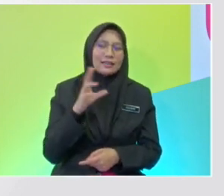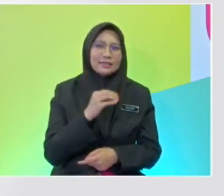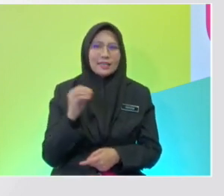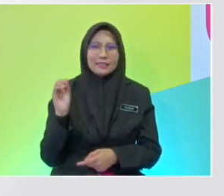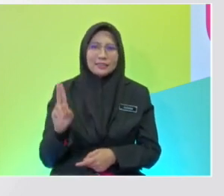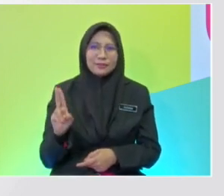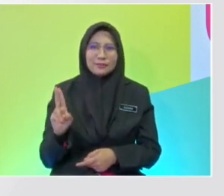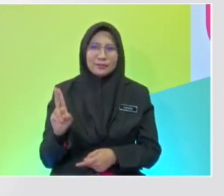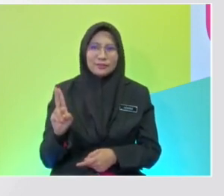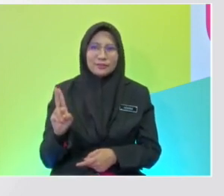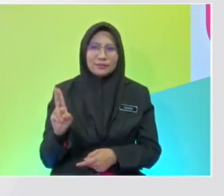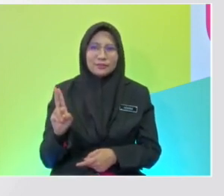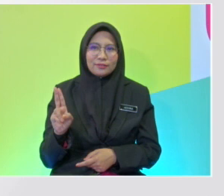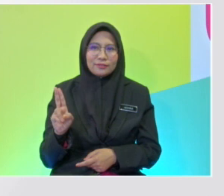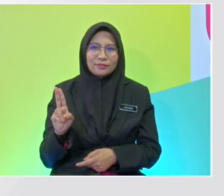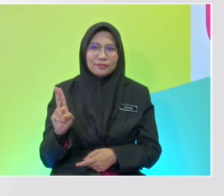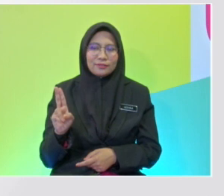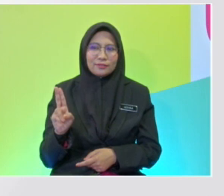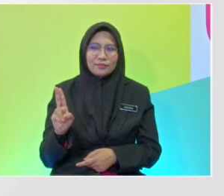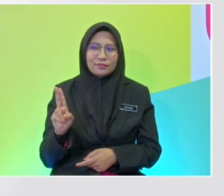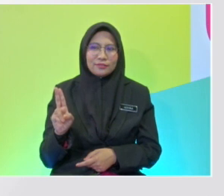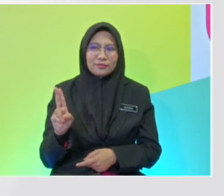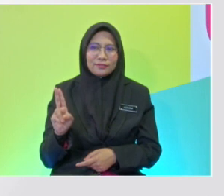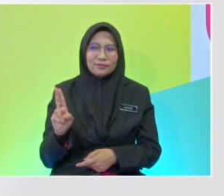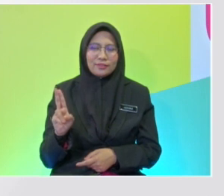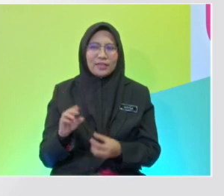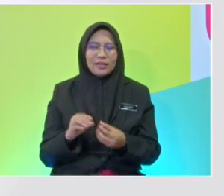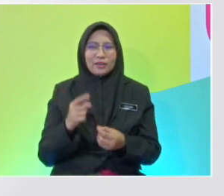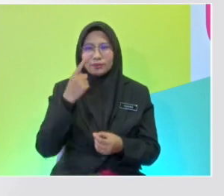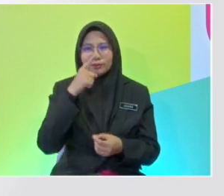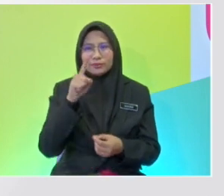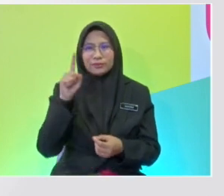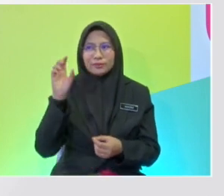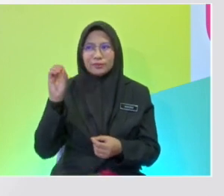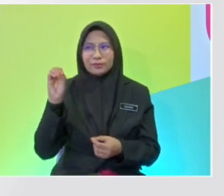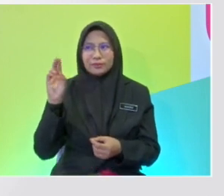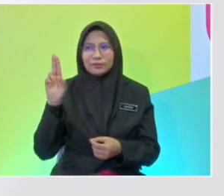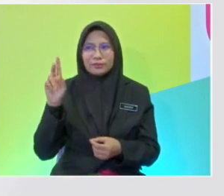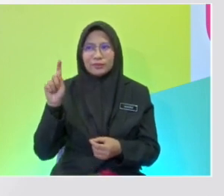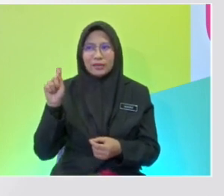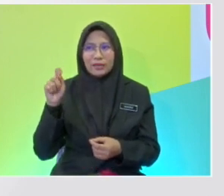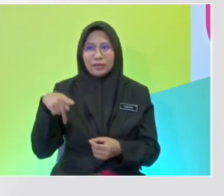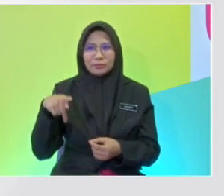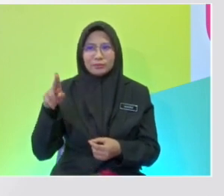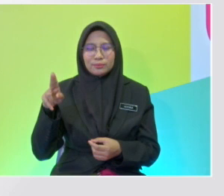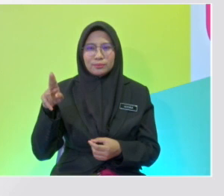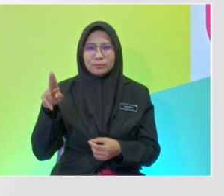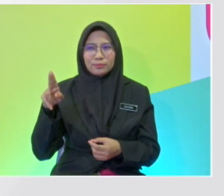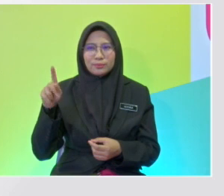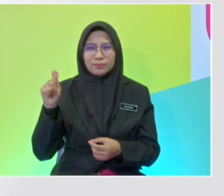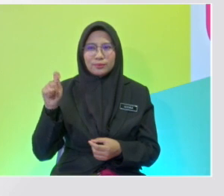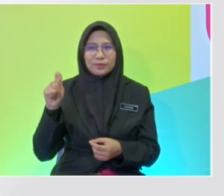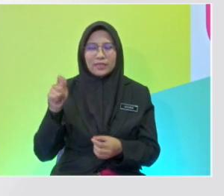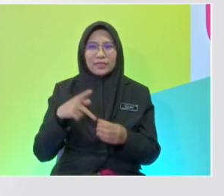pengimbas dan juga papan ke kunci Maksudnya kita akan lihat Suatu data itu dikeluarkan jadi